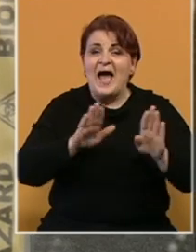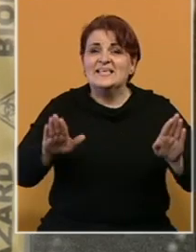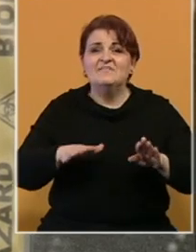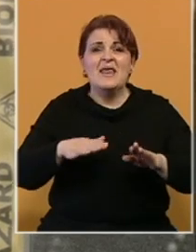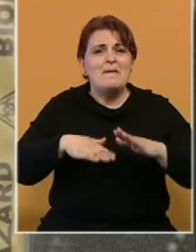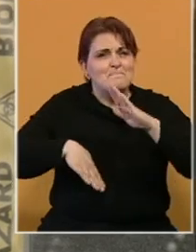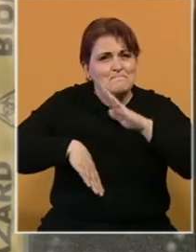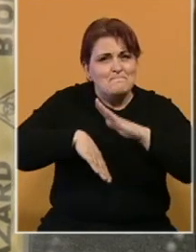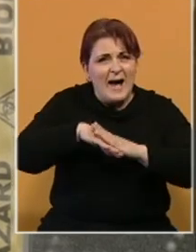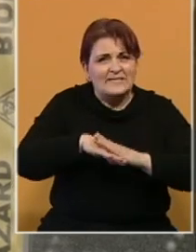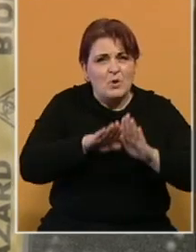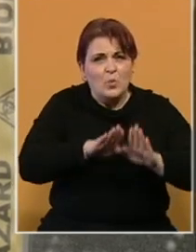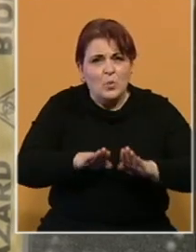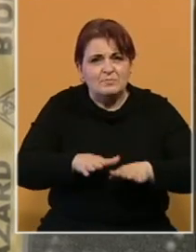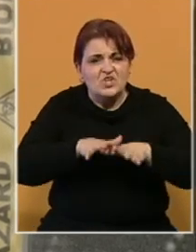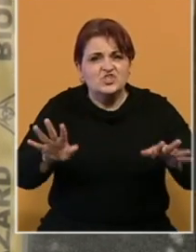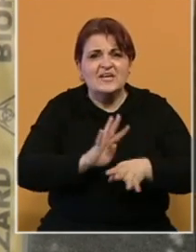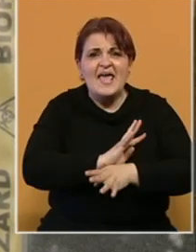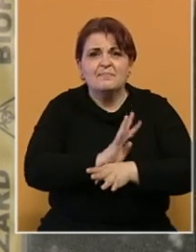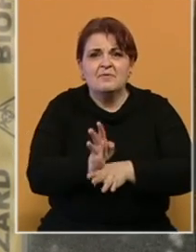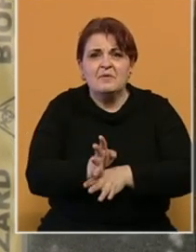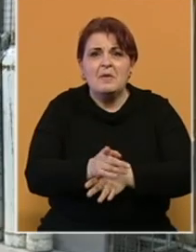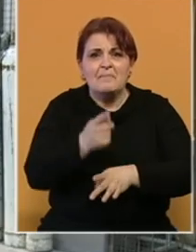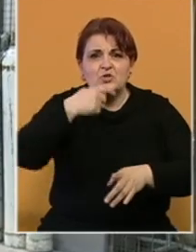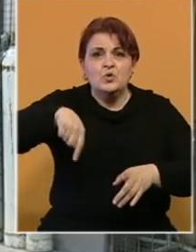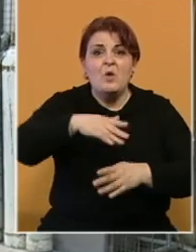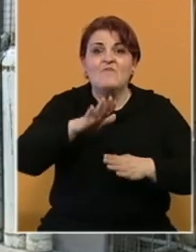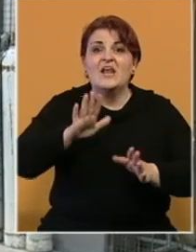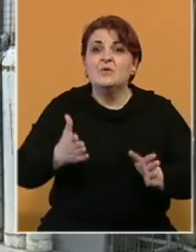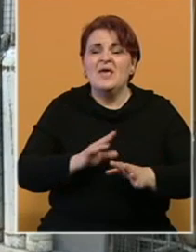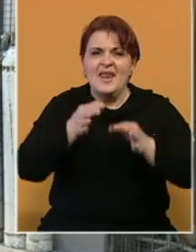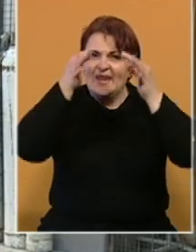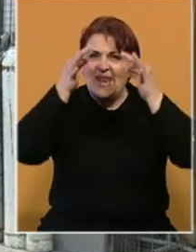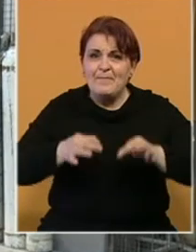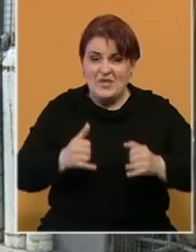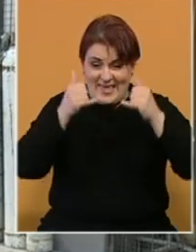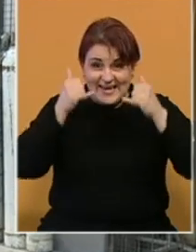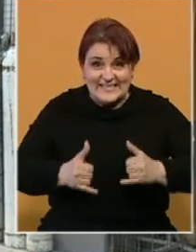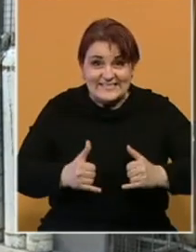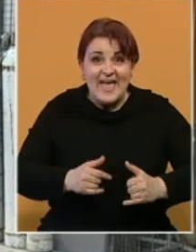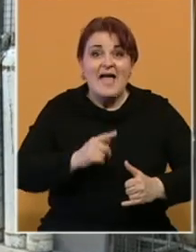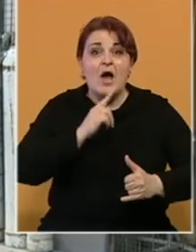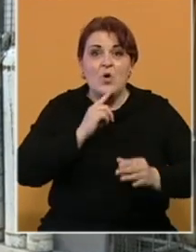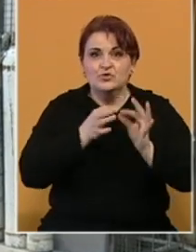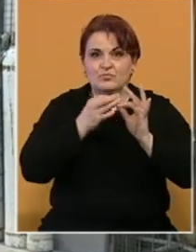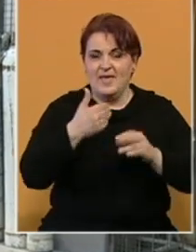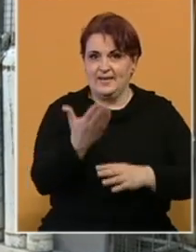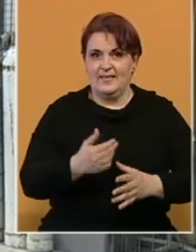cilju maksimalnog usporavanja širenja virusa među stanovništvom koje u velikom broju ne poštuje ni trenutne epidemiološke